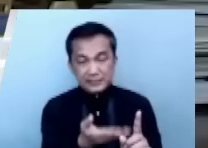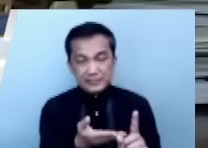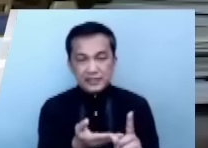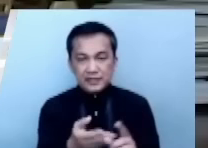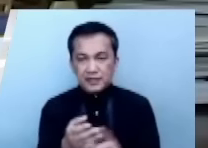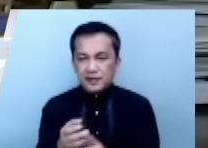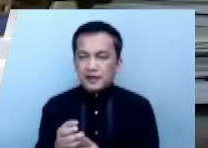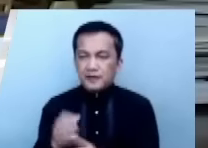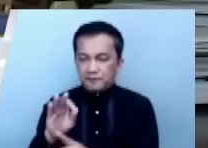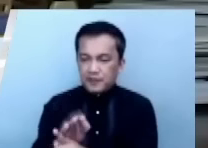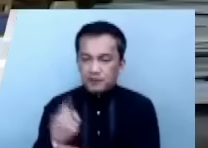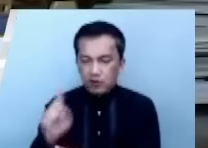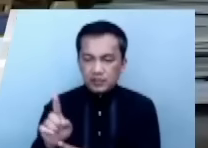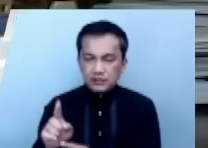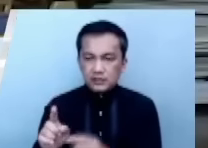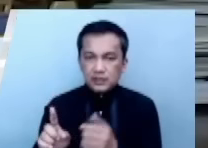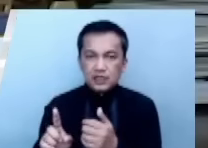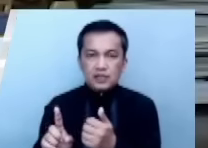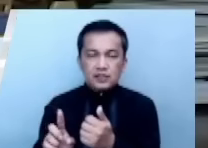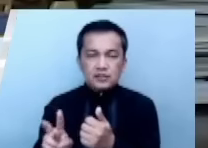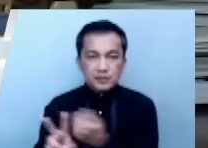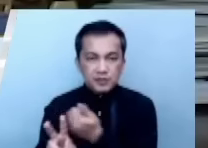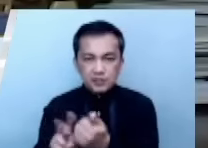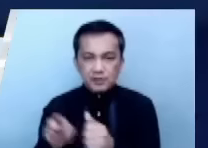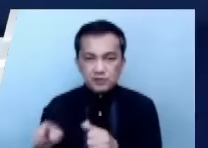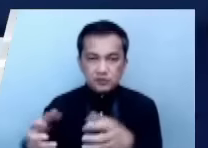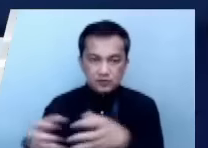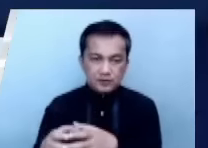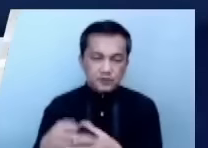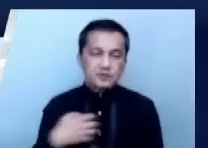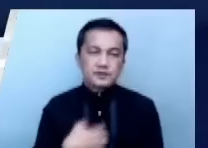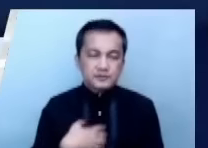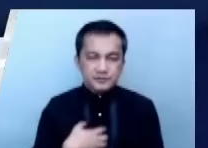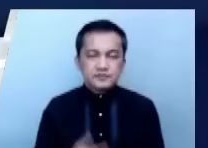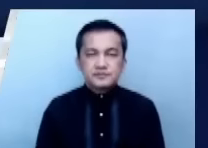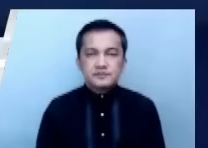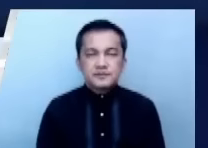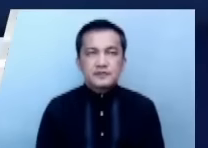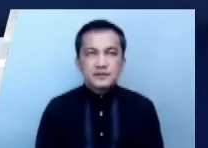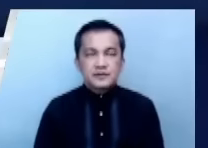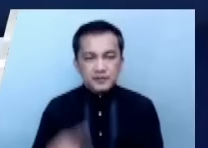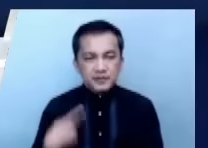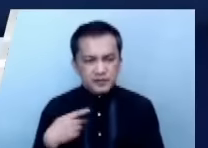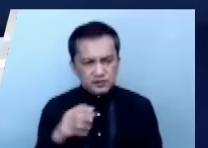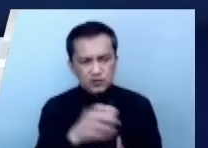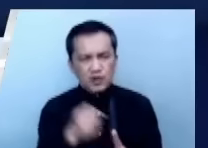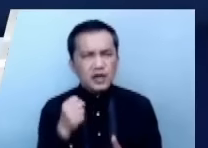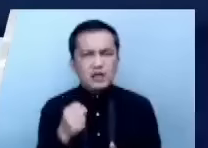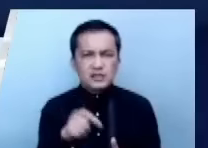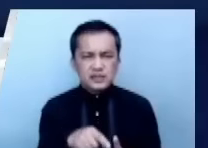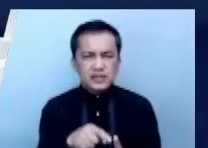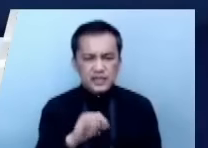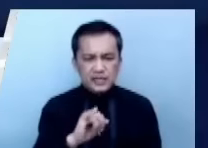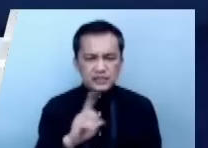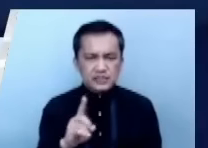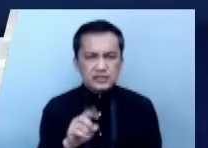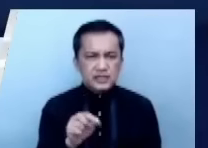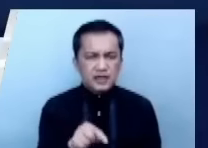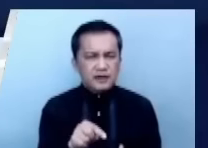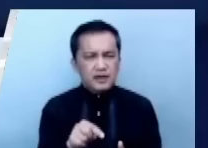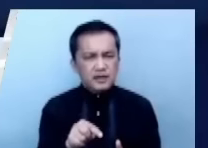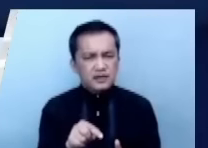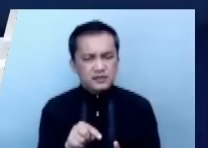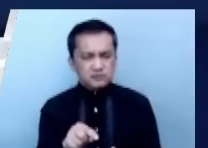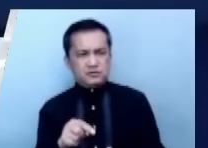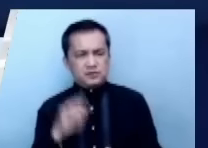yun, nabiktima agad itong grupo na to, itong mga komplainan natin. Mayroon tayong na-confiscate dyan na ID niya na na-alarma tayo